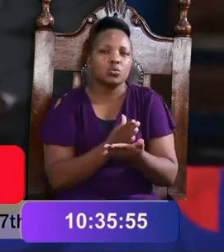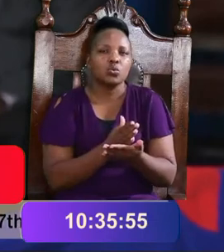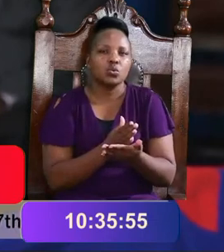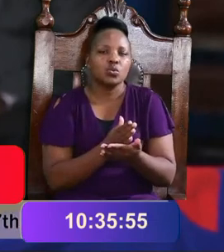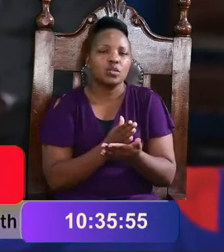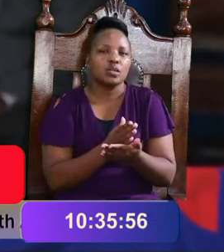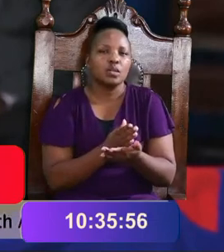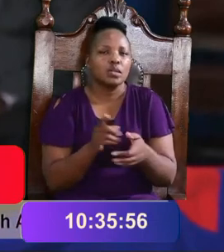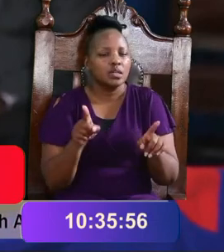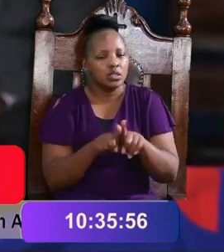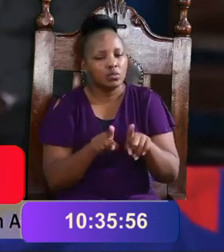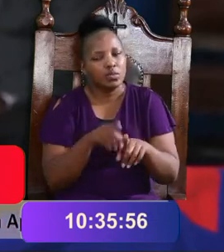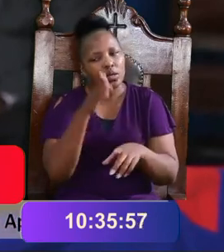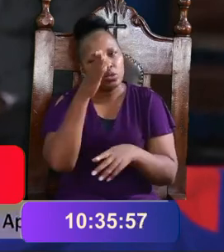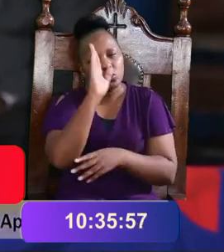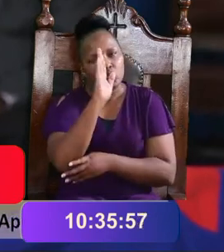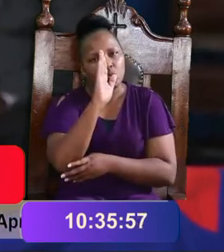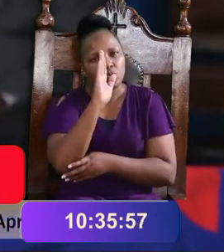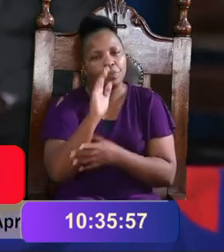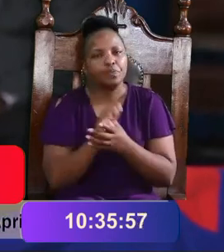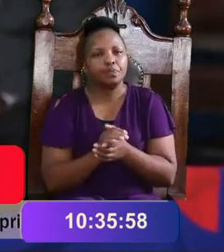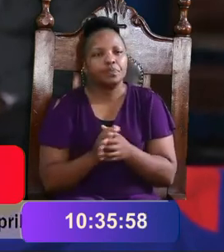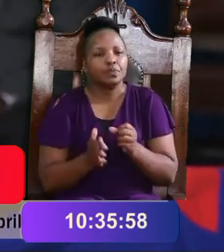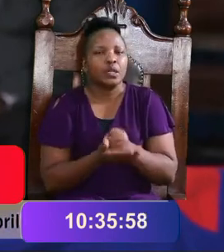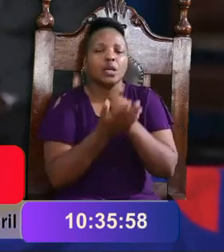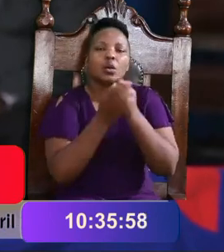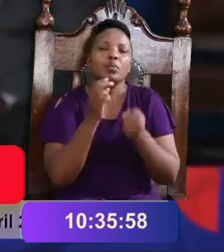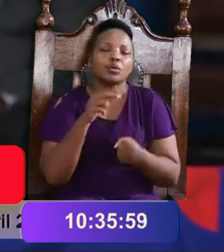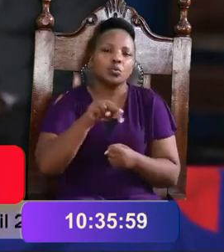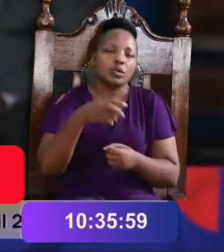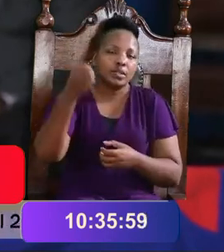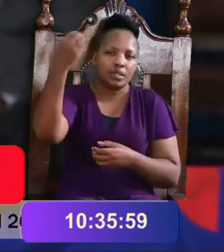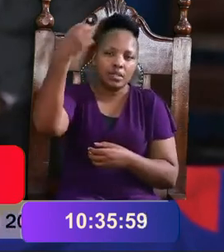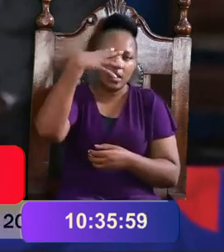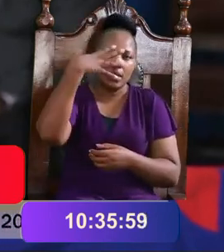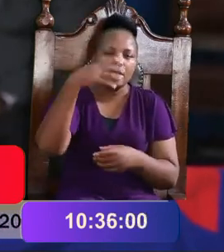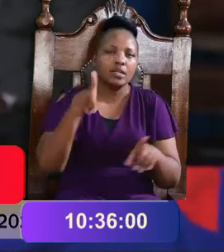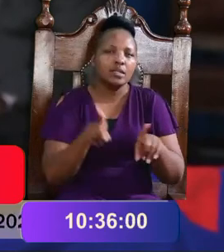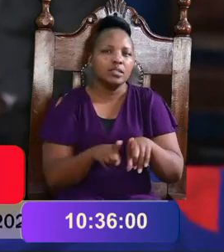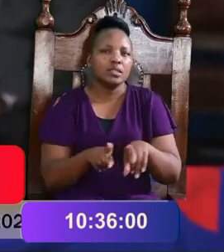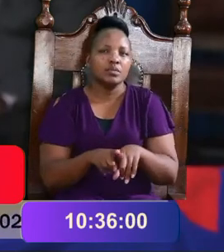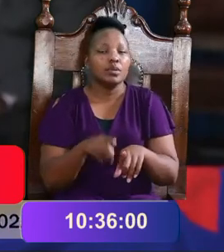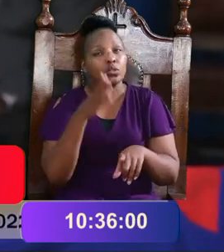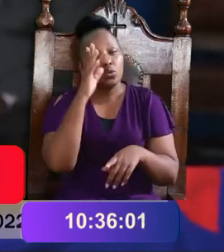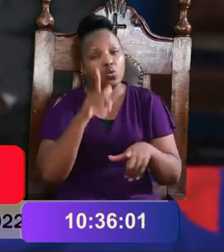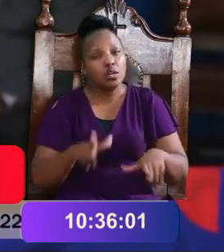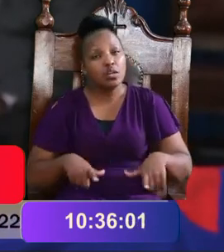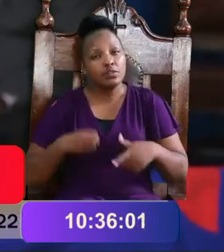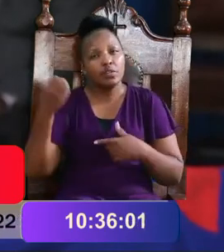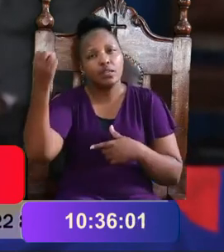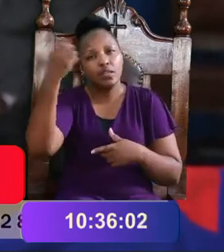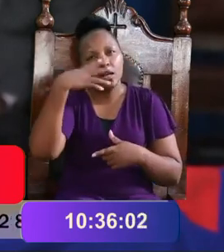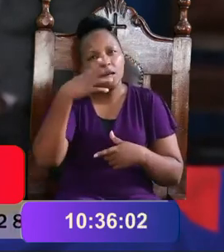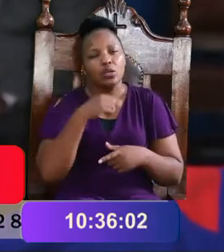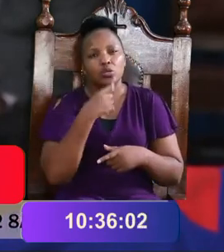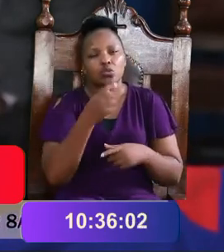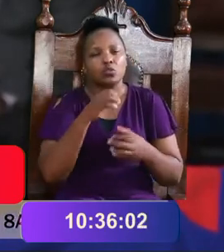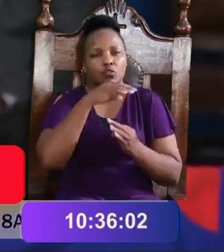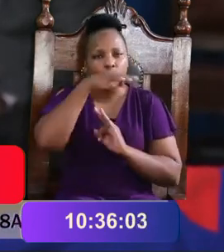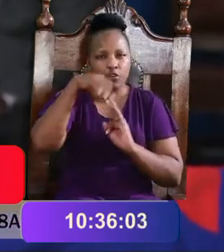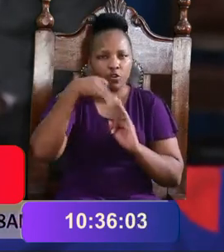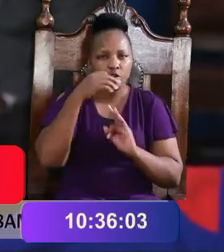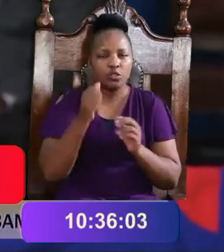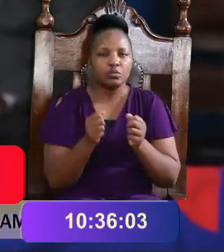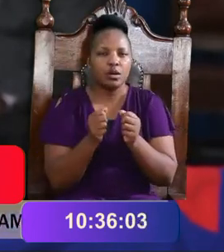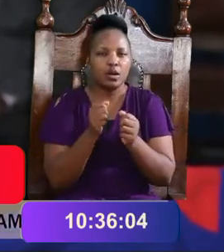kama vile wewe ulivyo katika utakatifu. Tusaidie kutembea kwa nuru kama vile ulivyo kwa nuru, ili tukawa na ushirika sisi kwa